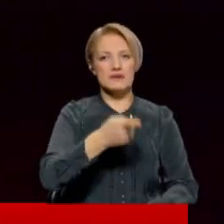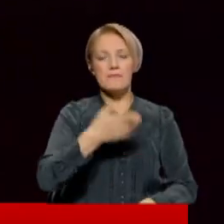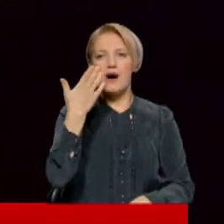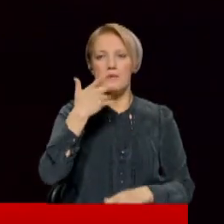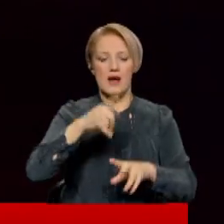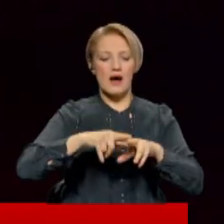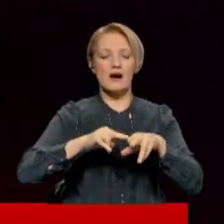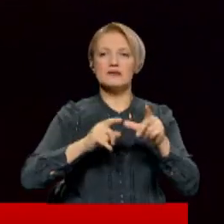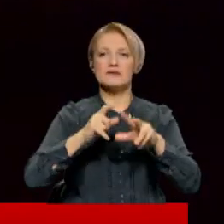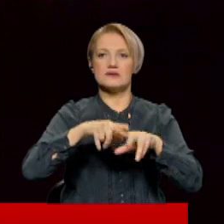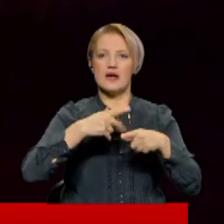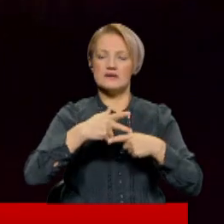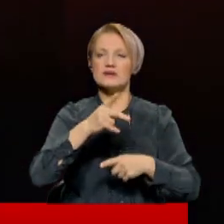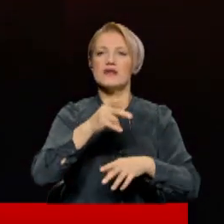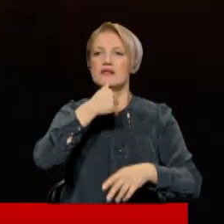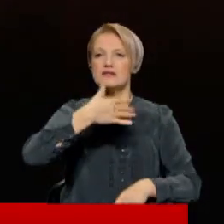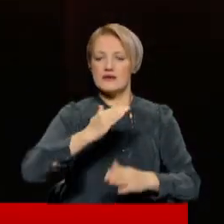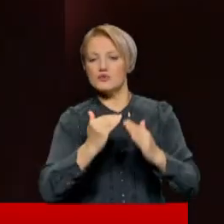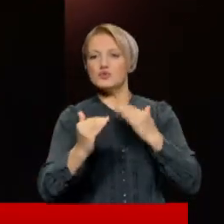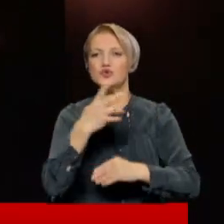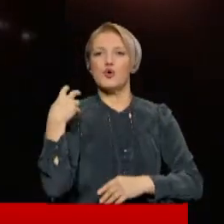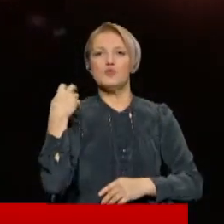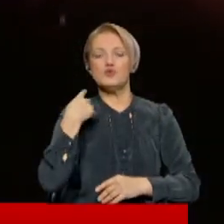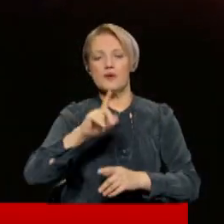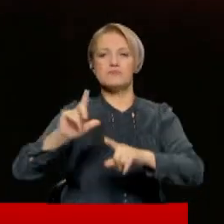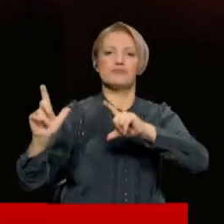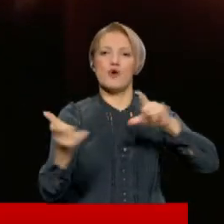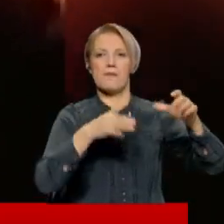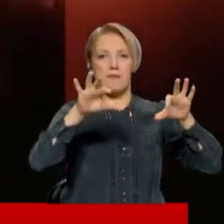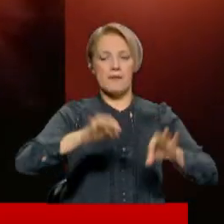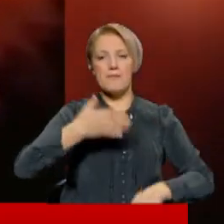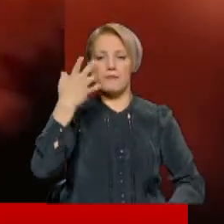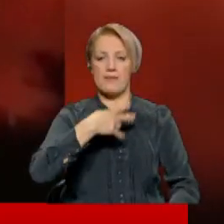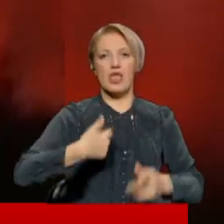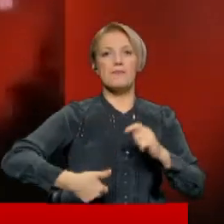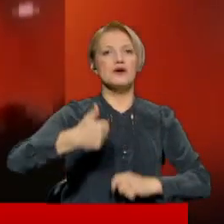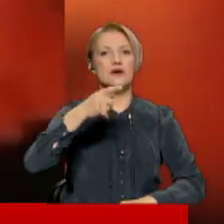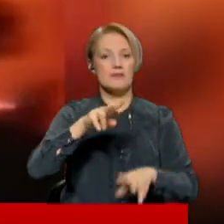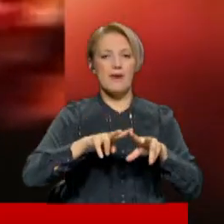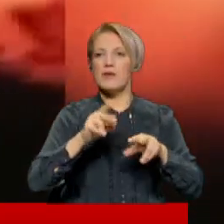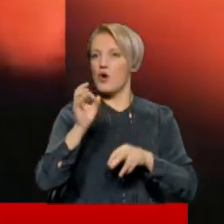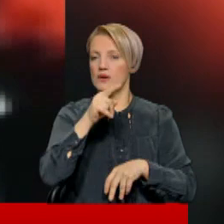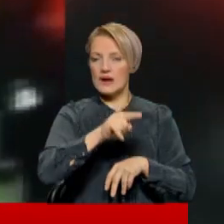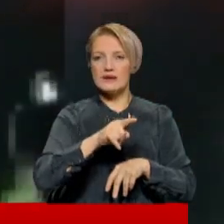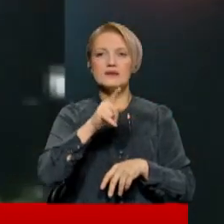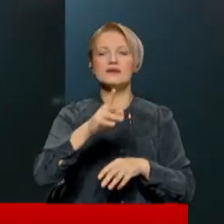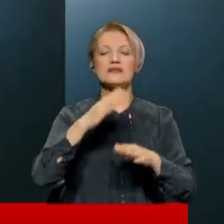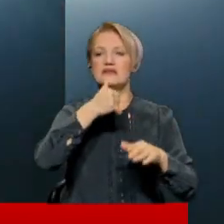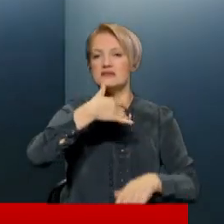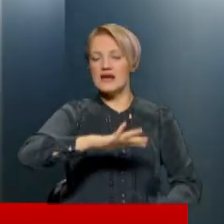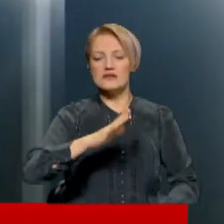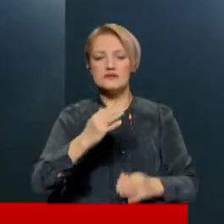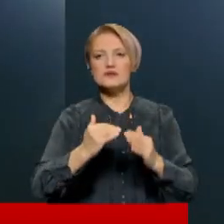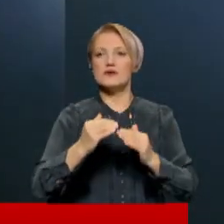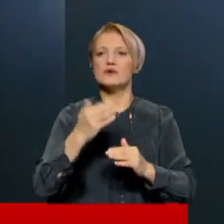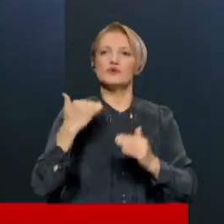Alevler Aksaz Deniz Üst Komutanlığı tesislerine ulaşınca tahliyeler başladı. Marmaris Belediye Başkanı Mehmet Oktay, Aksaz Deniz Üst Komutanlığı